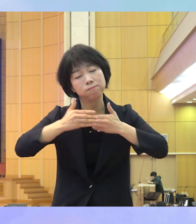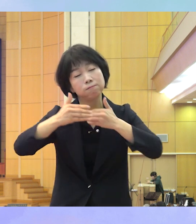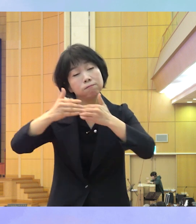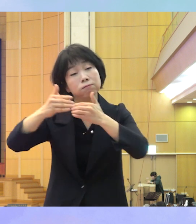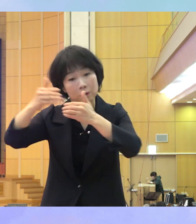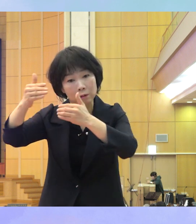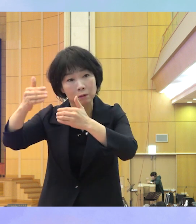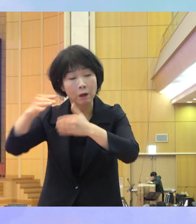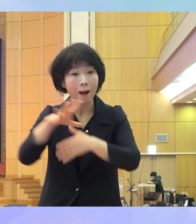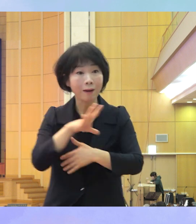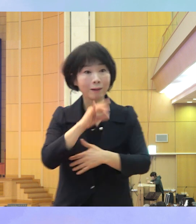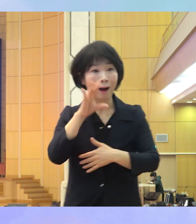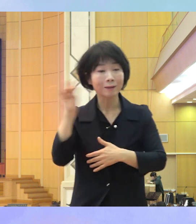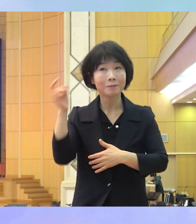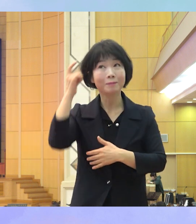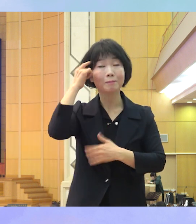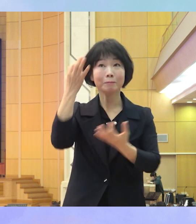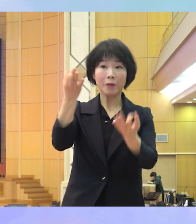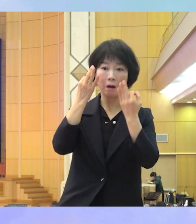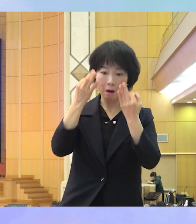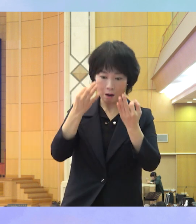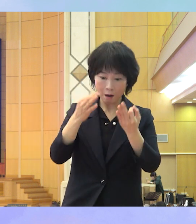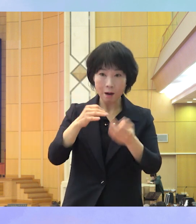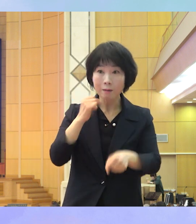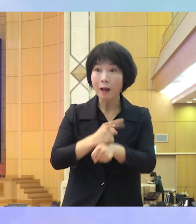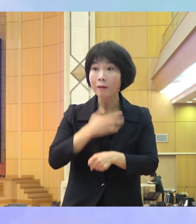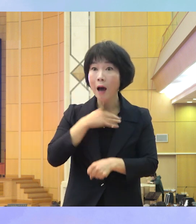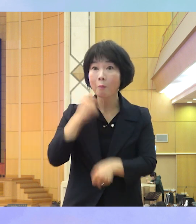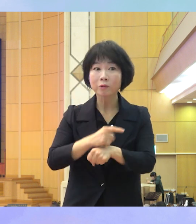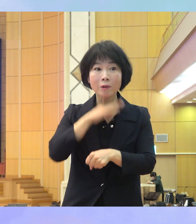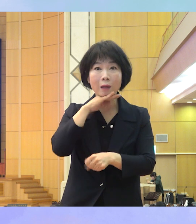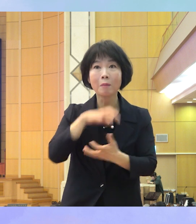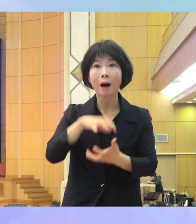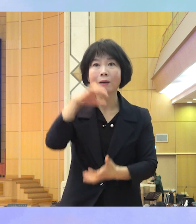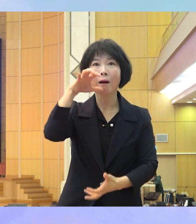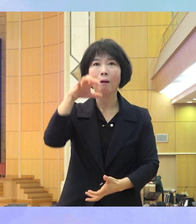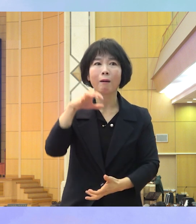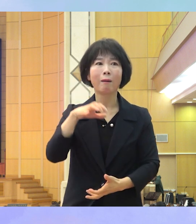어떨 땐 이런 생각해봐요. 야, 내가 벌써 나이가 이렇게 됐나?